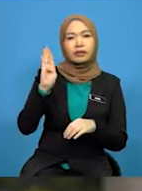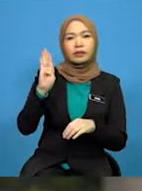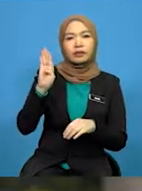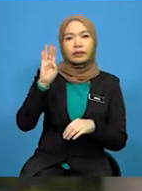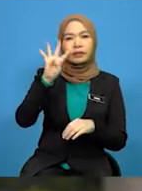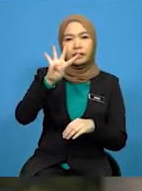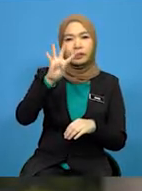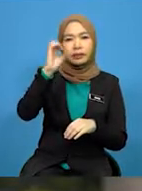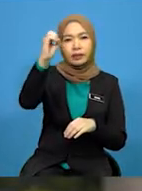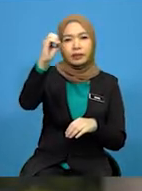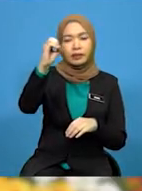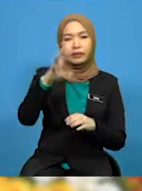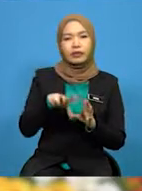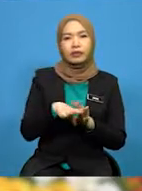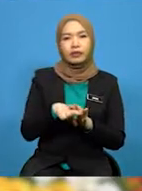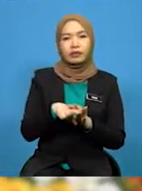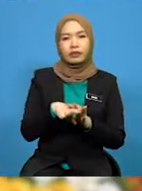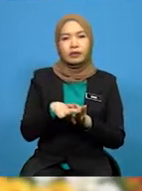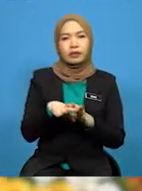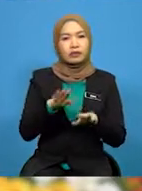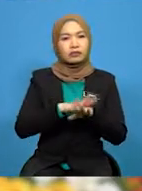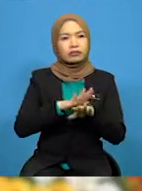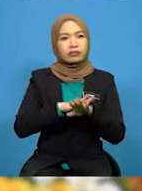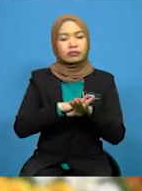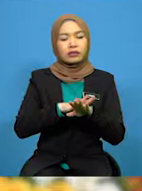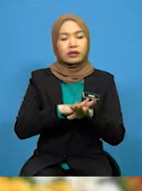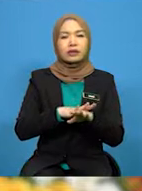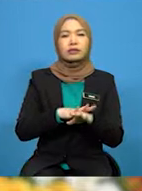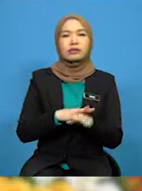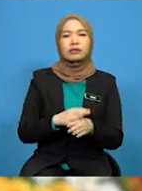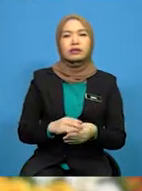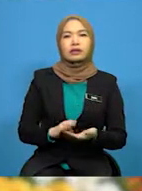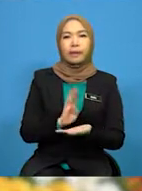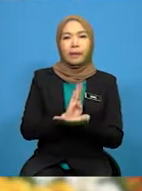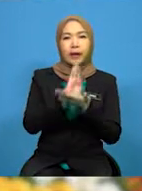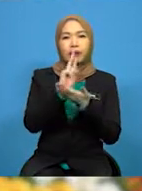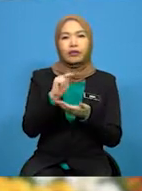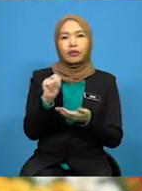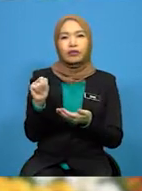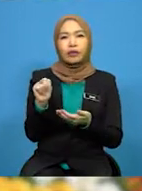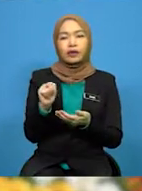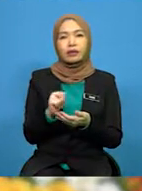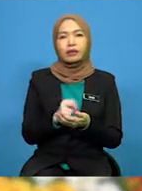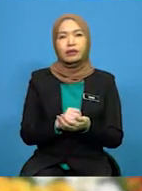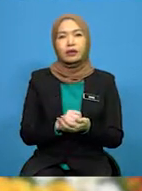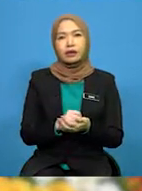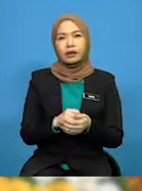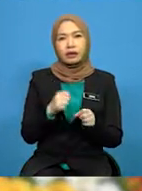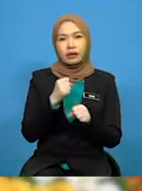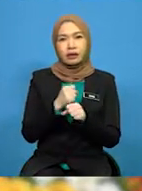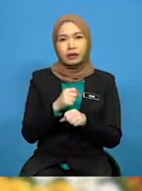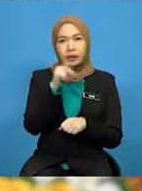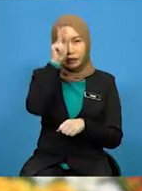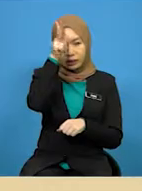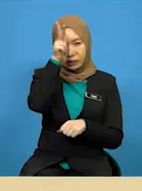terhadap COVID-19 ini. Jadi, kerajaan akan terbeban untuk membiayai B40 ini. Okey,